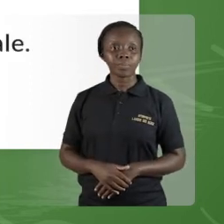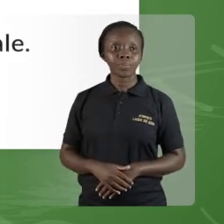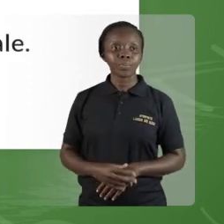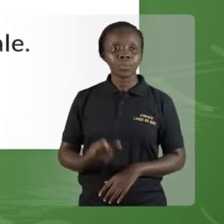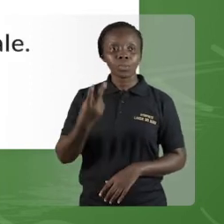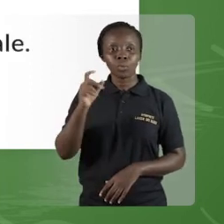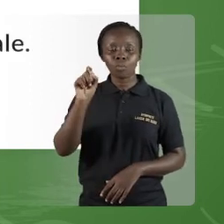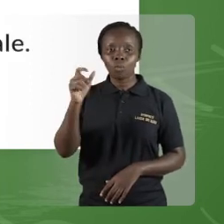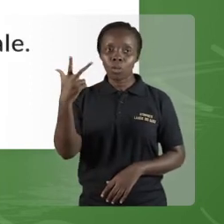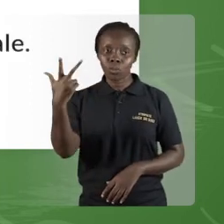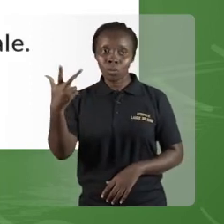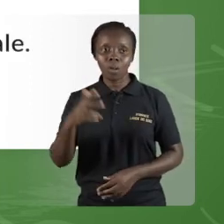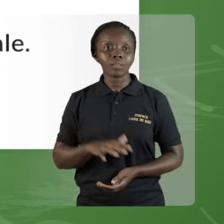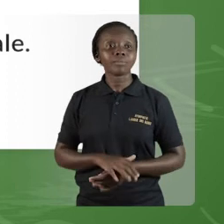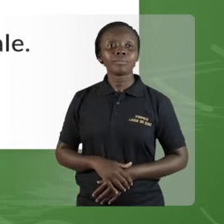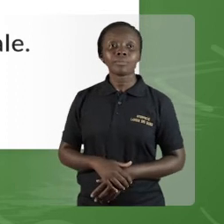2.3.